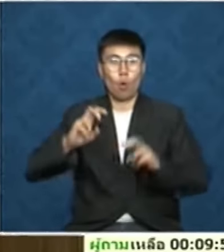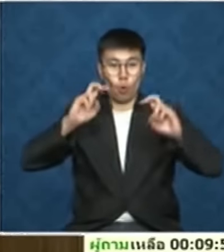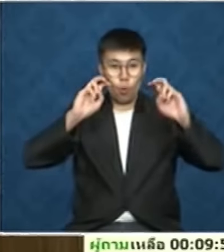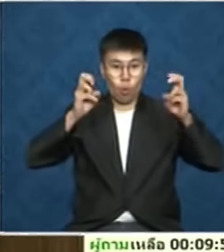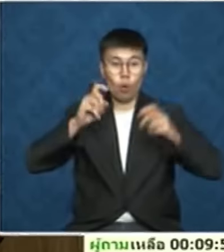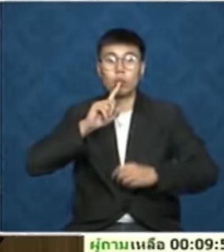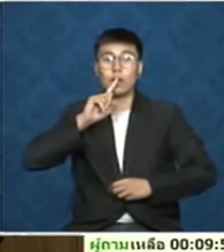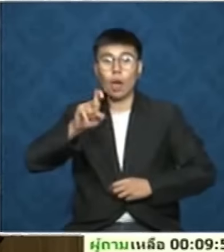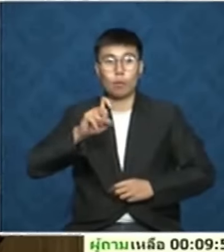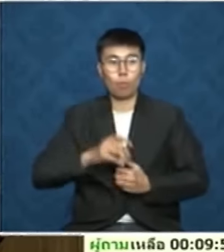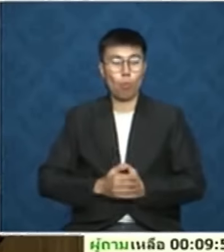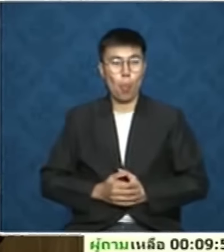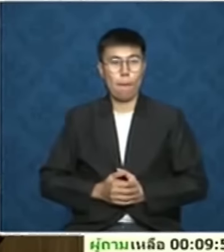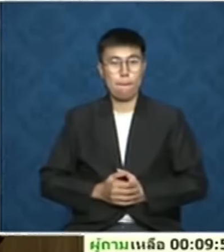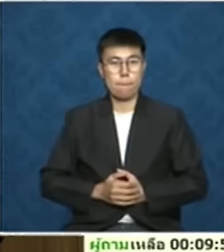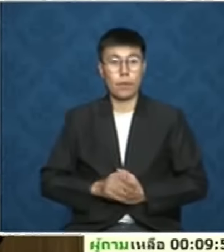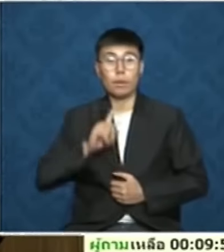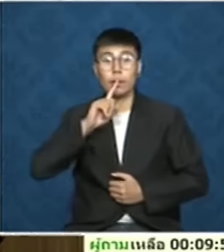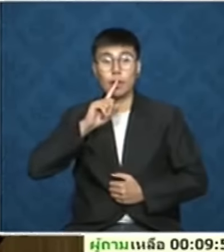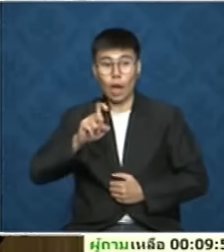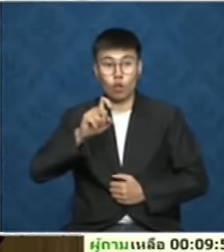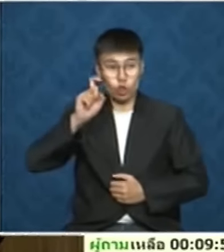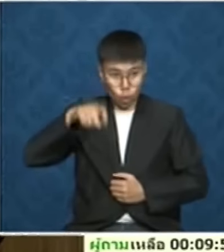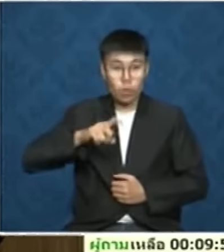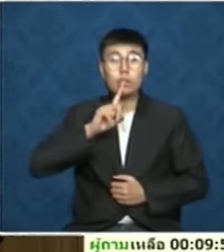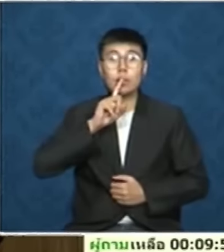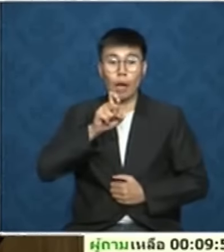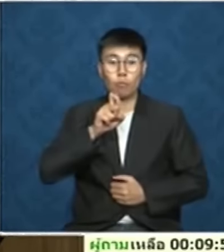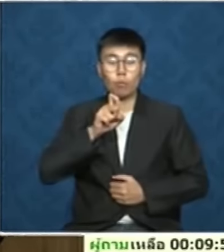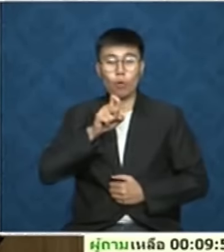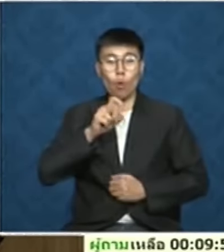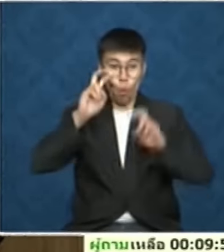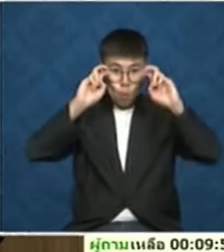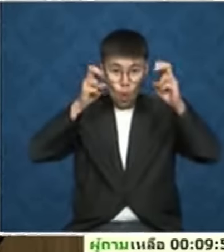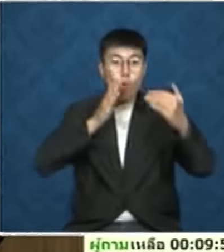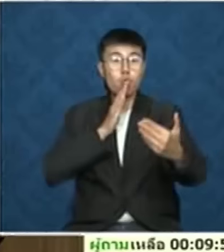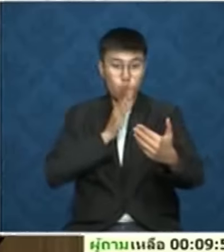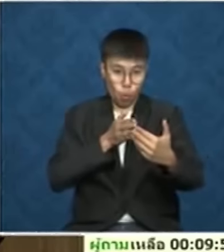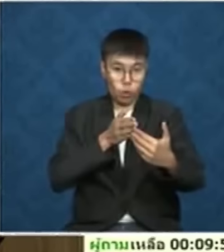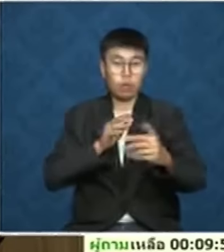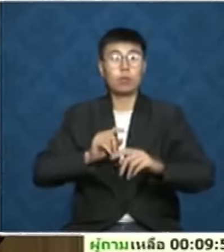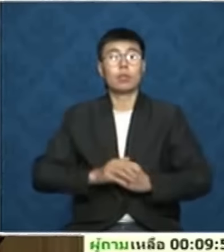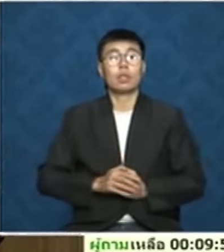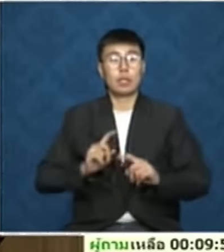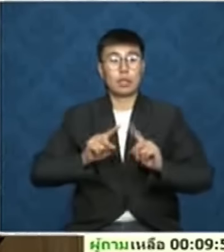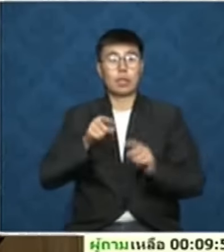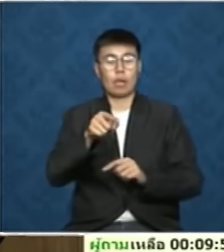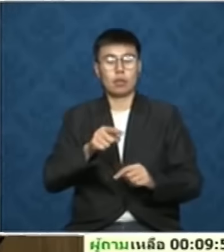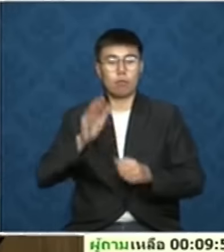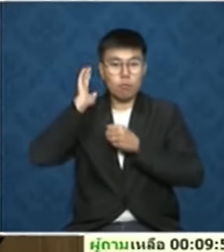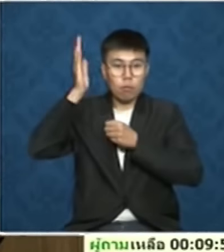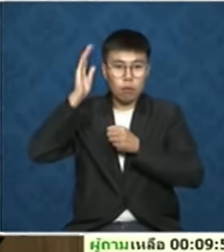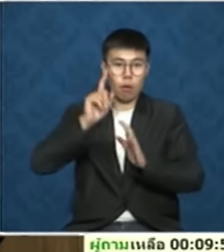คำหลังคำว่าเหมือนปากอมศักดิ์มีเสียงพับไมค์นะพี่ไก่ใช่ครับเพราะว่าเวลามันจะพูดมันต้องดึงขาไมค์ขึ้นมาถูกมั้ยคะใช่